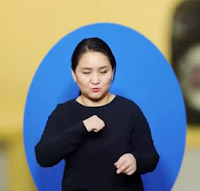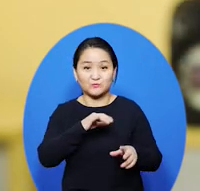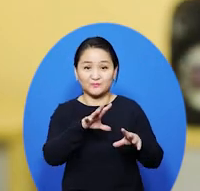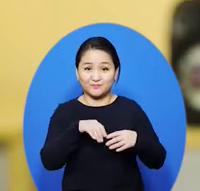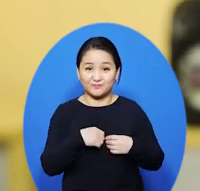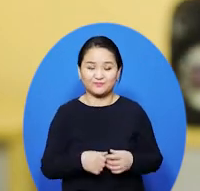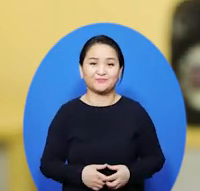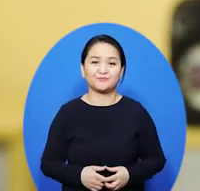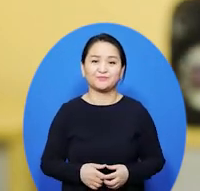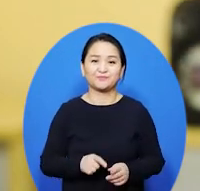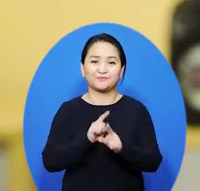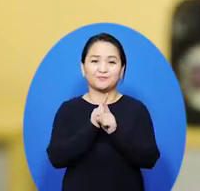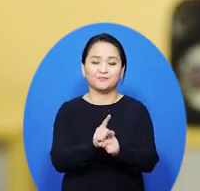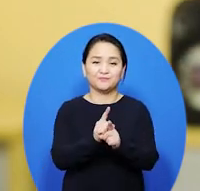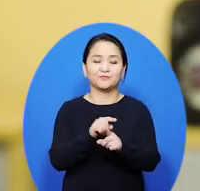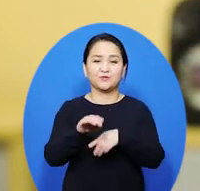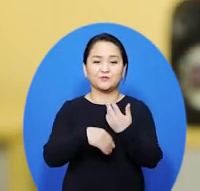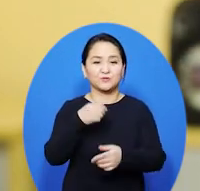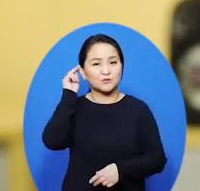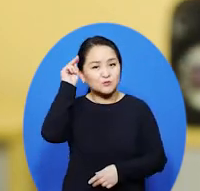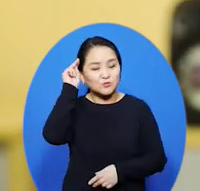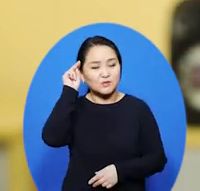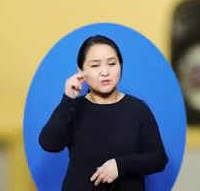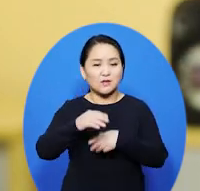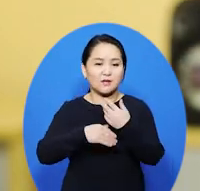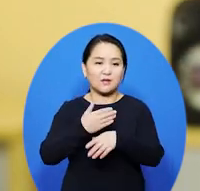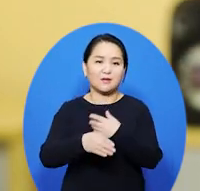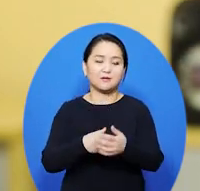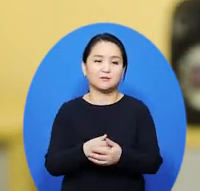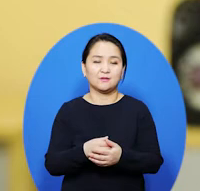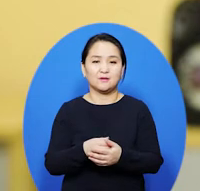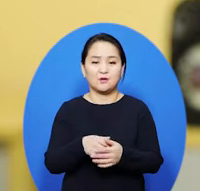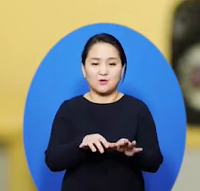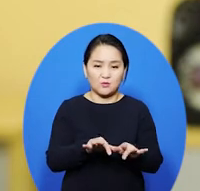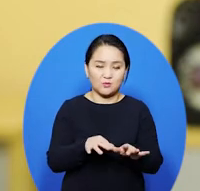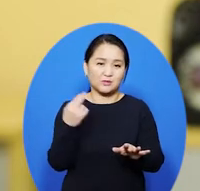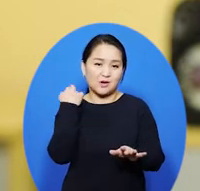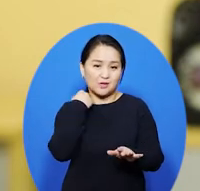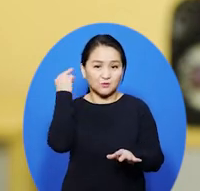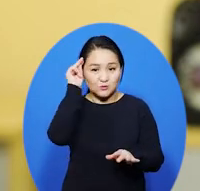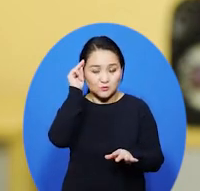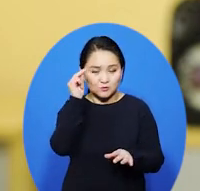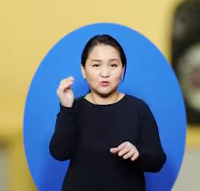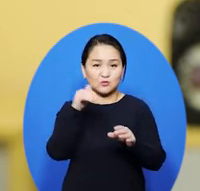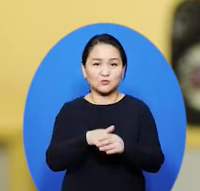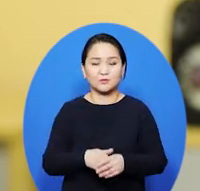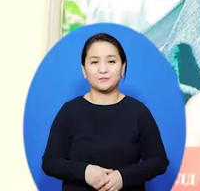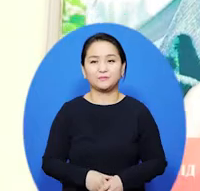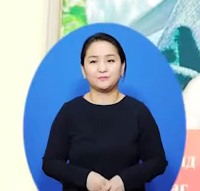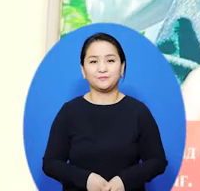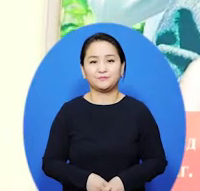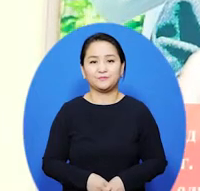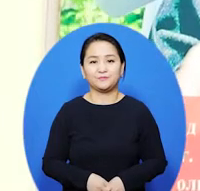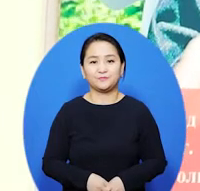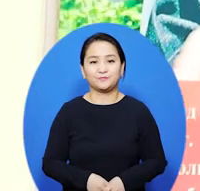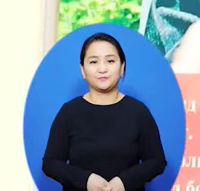бас өөртөө авсан байгаа. Тэгээд тэрнийхээ дагуу бас суралцж компьютер болон англи хэлний сургалтуудад хамрагдсан байгаа.